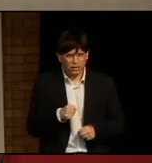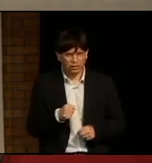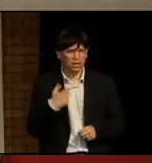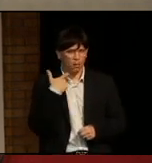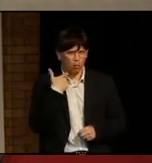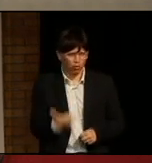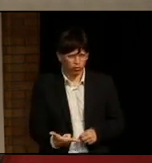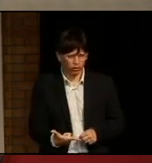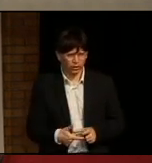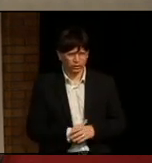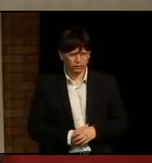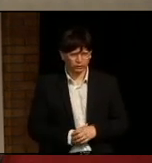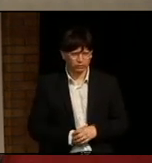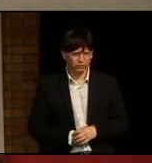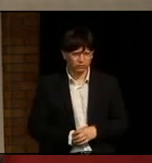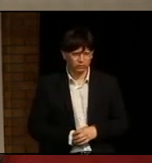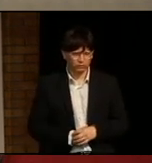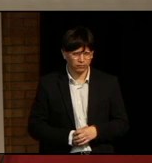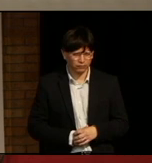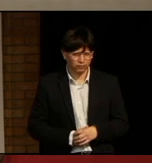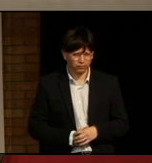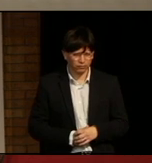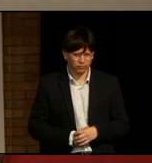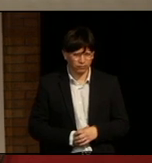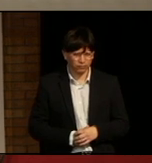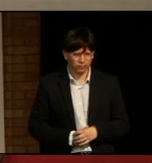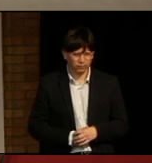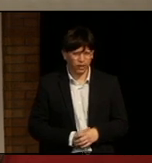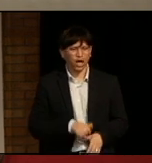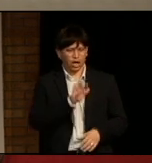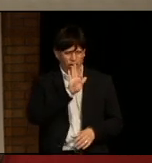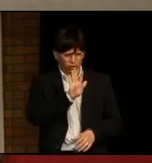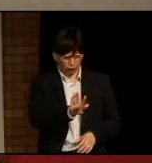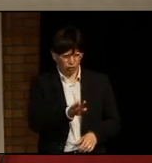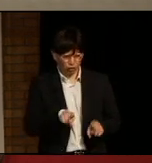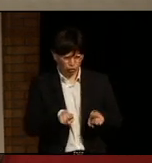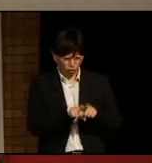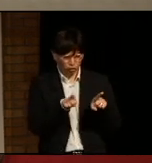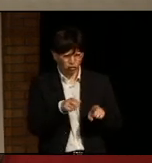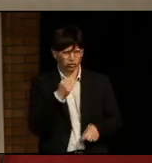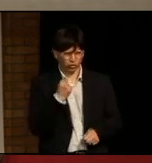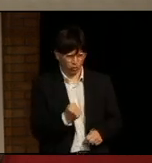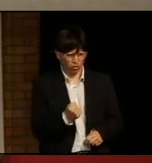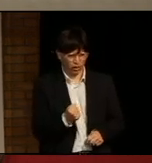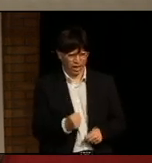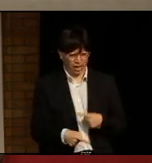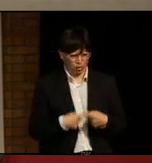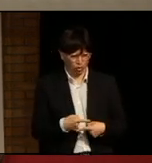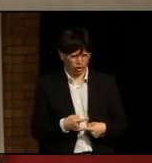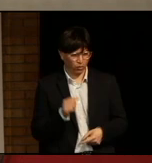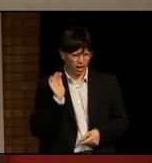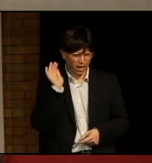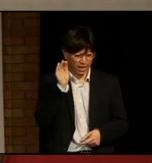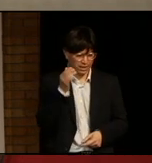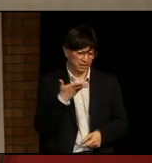Brutale in tal senso è nudo ed esposto di fronte al suo stesso potere che continua a crescere senza